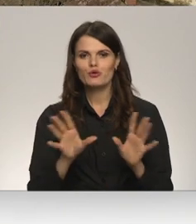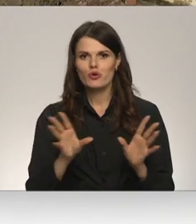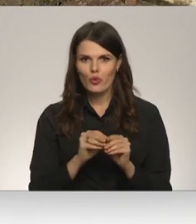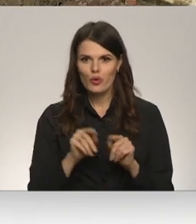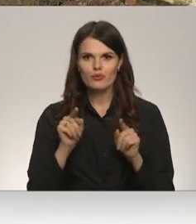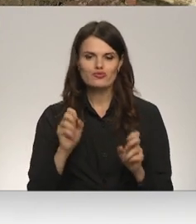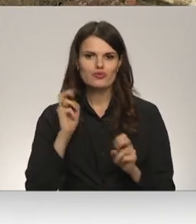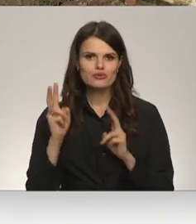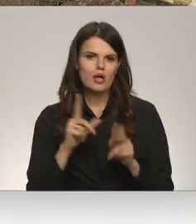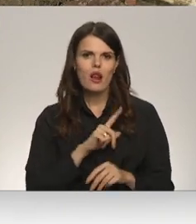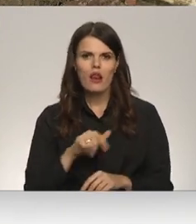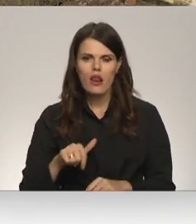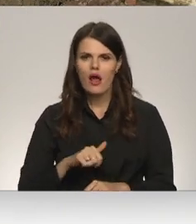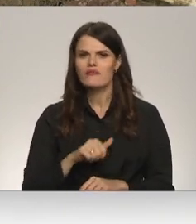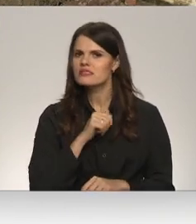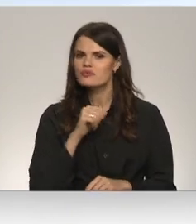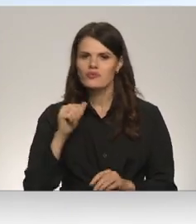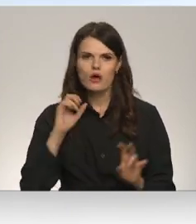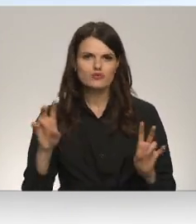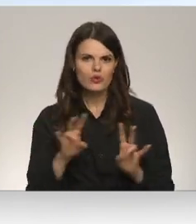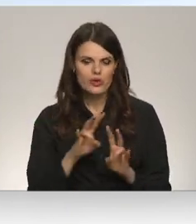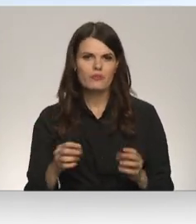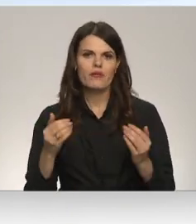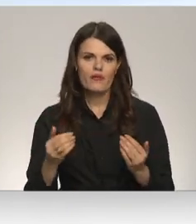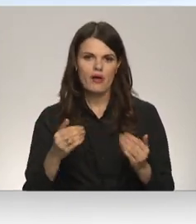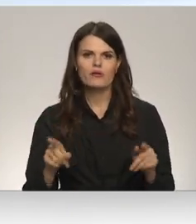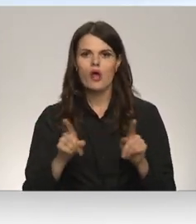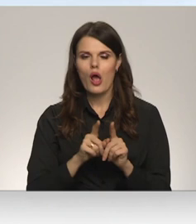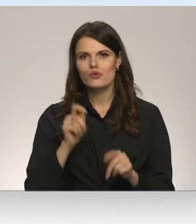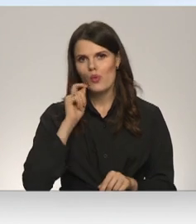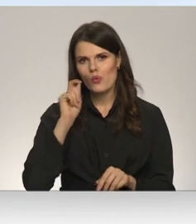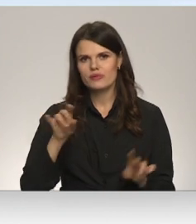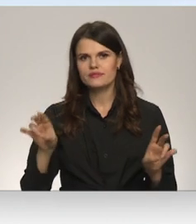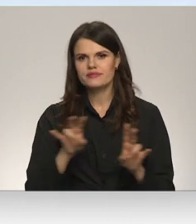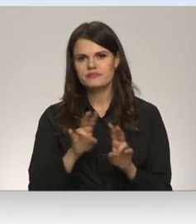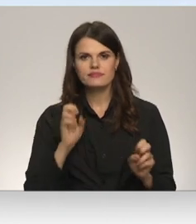jau skanējusi Latvijas un Talso himna, no arī Ukrainas.